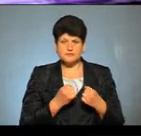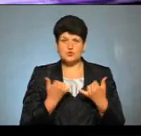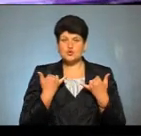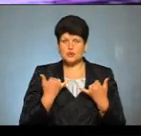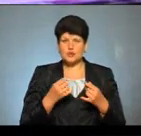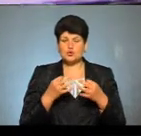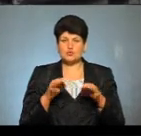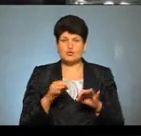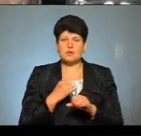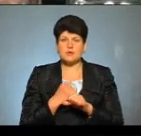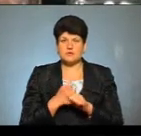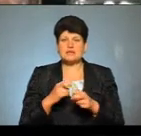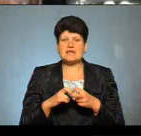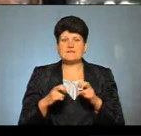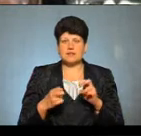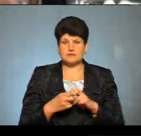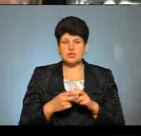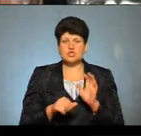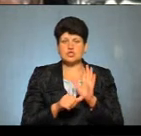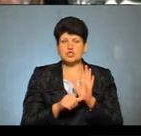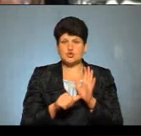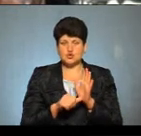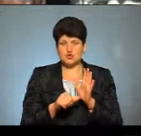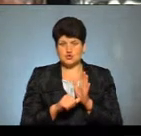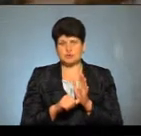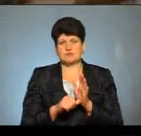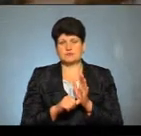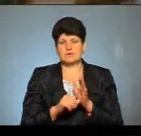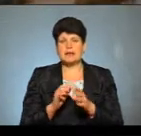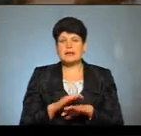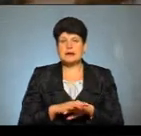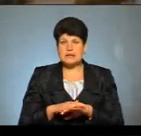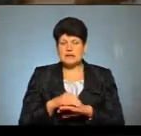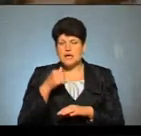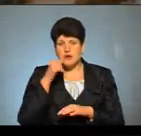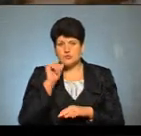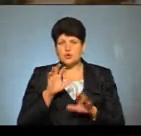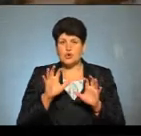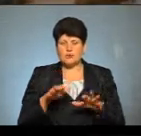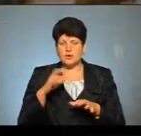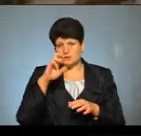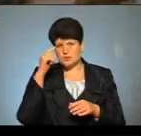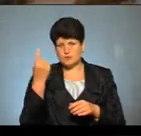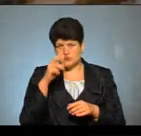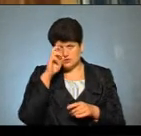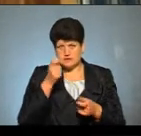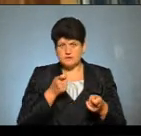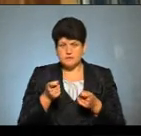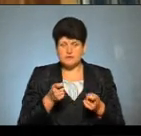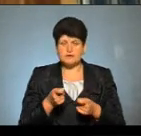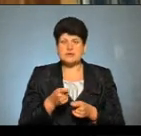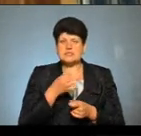сьогодні дозволила працювати в Івано-Франківську 6 агропродовольчим ринкам. А вчора голова облдержадміністрації Віталій